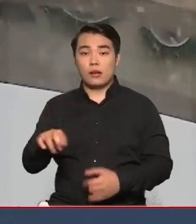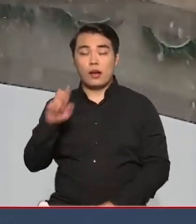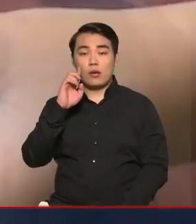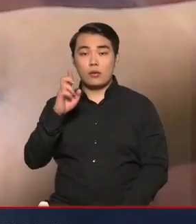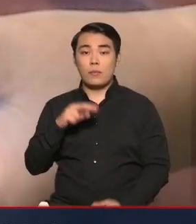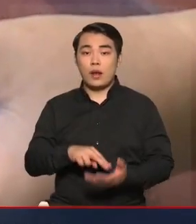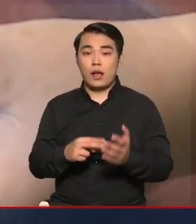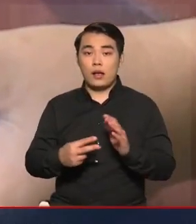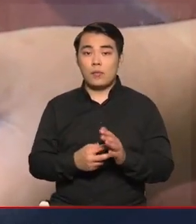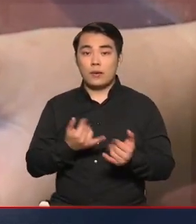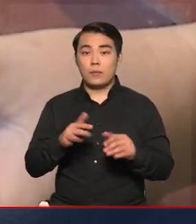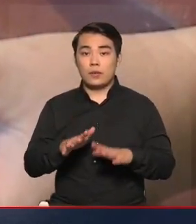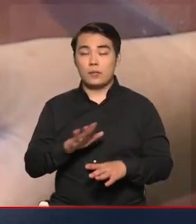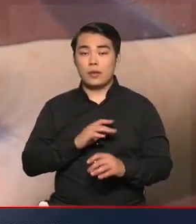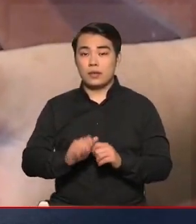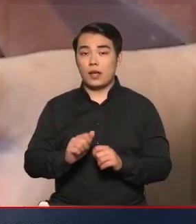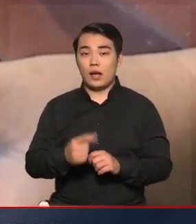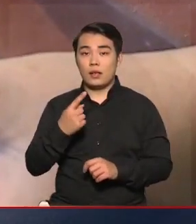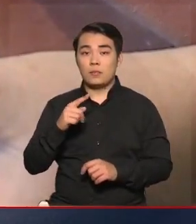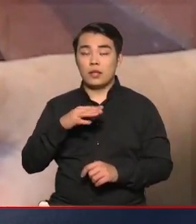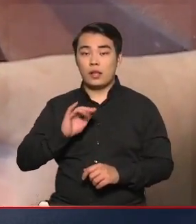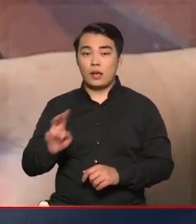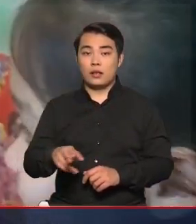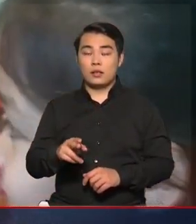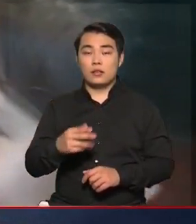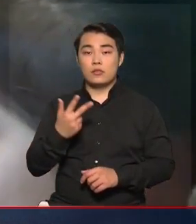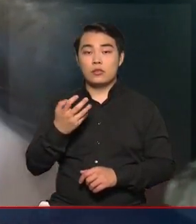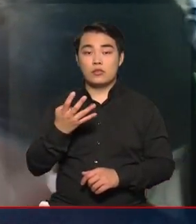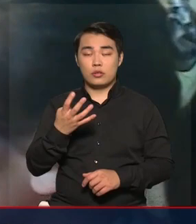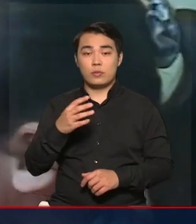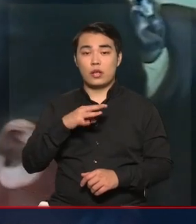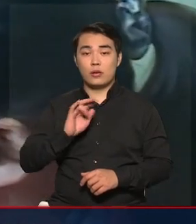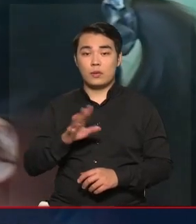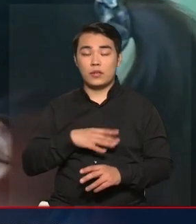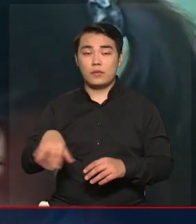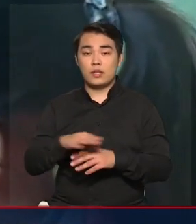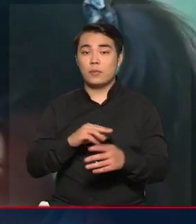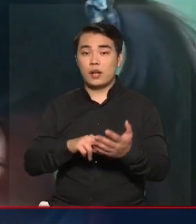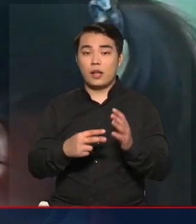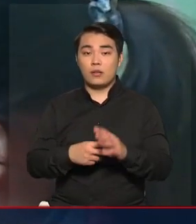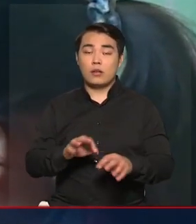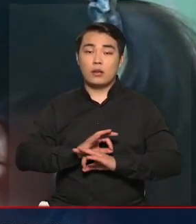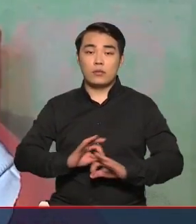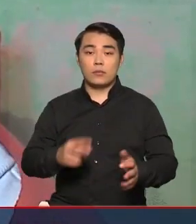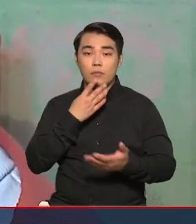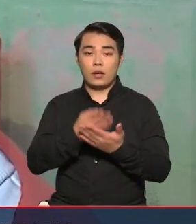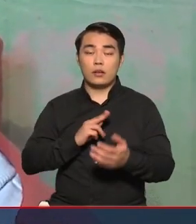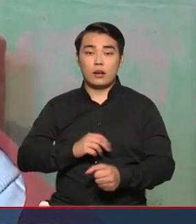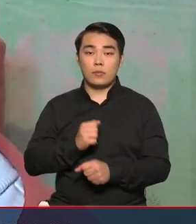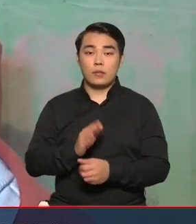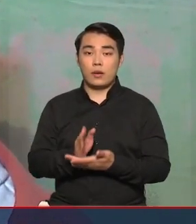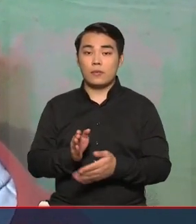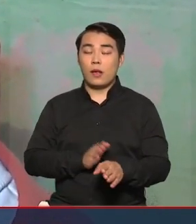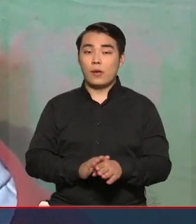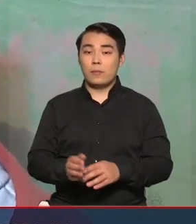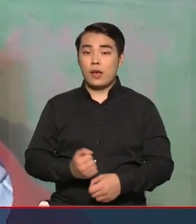государственной программе здесь направили 1 миллиард 400 миллионов тенге. И сегодня все проекты успешно реализуются.